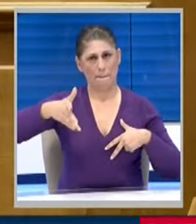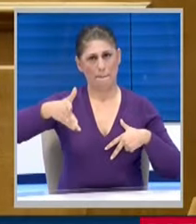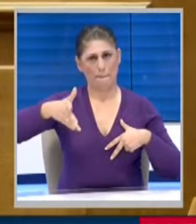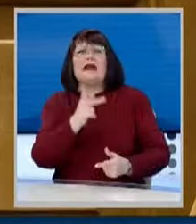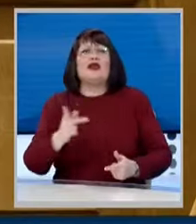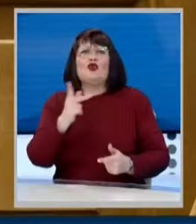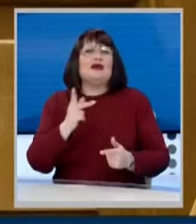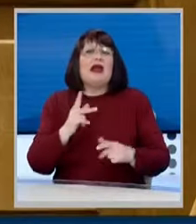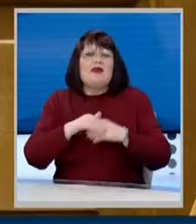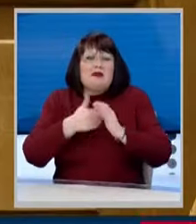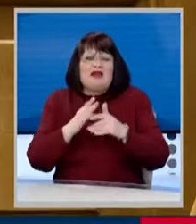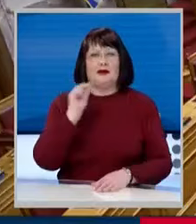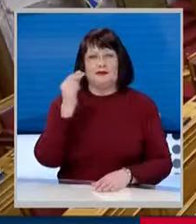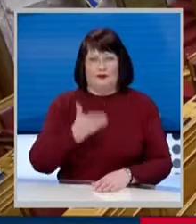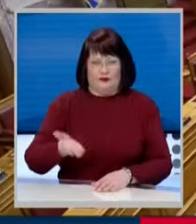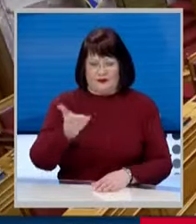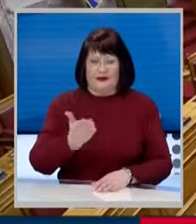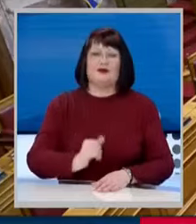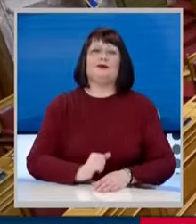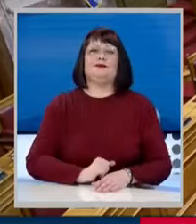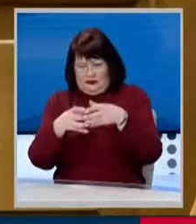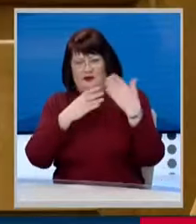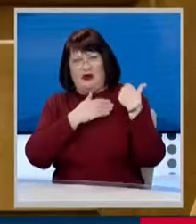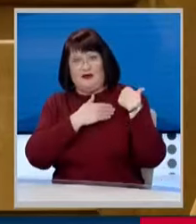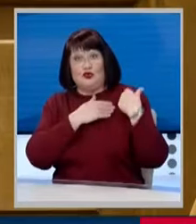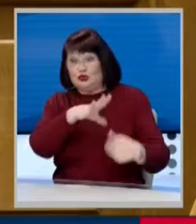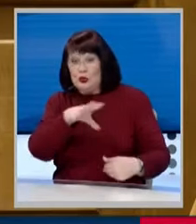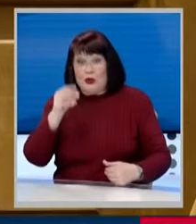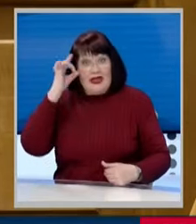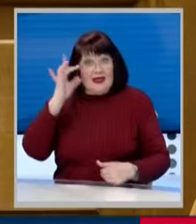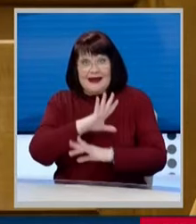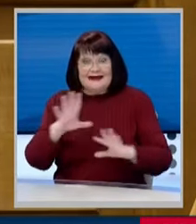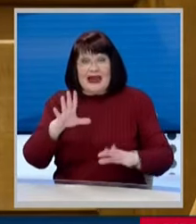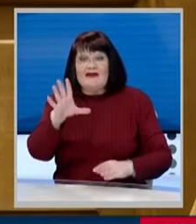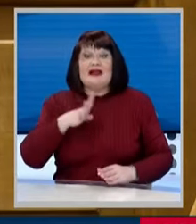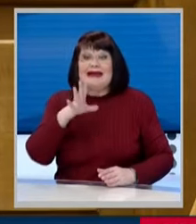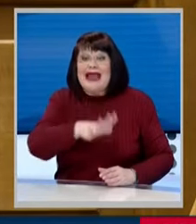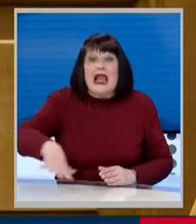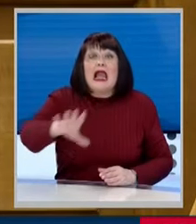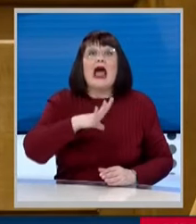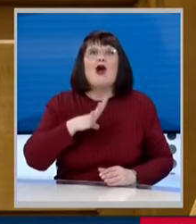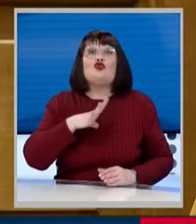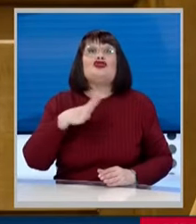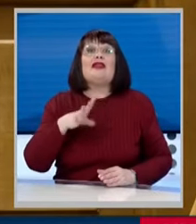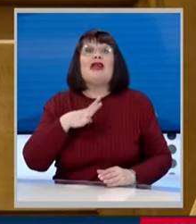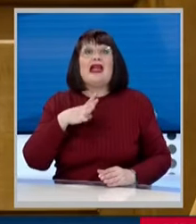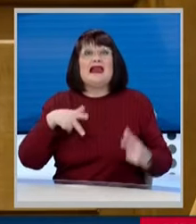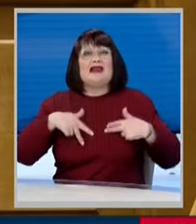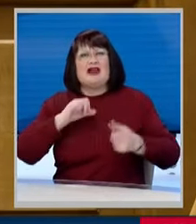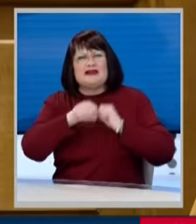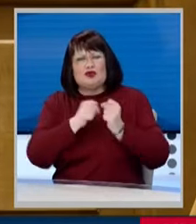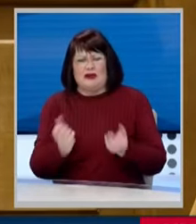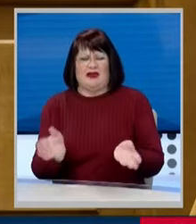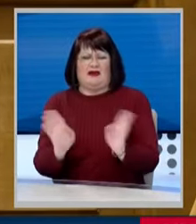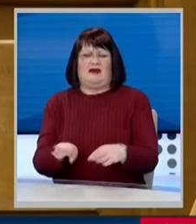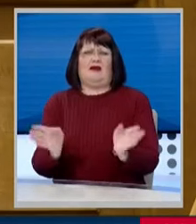σήμερα. Μια κυβέρνηση που δεν αφουγκράζεται τον παλμό του λαού της και προσπαθεί με μανία να ρίξει τα θεμέλια